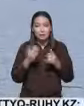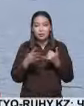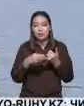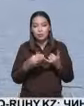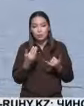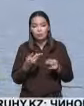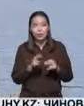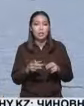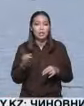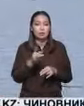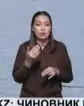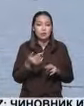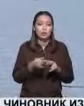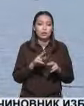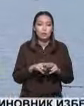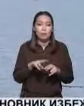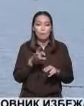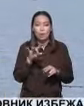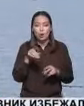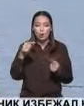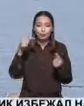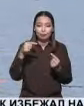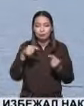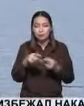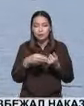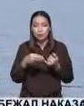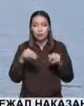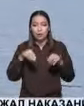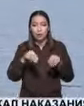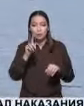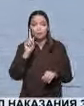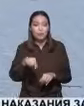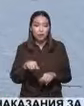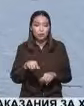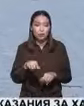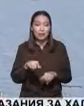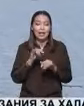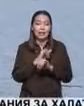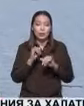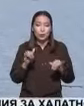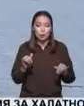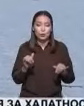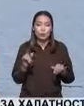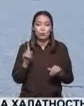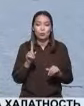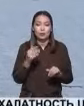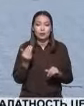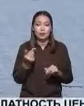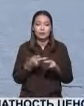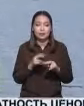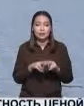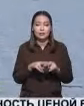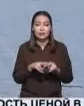лесопригодность, то есть для определения породы, которую мы можем высадить. А также для развития питомнического